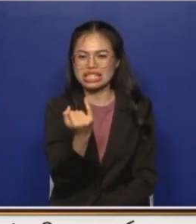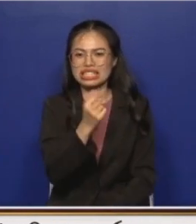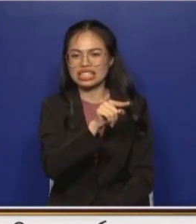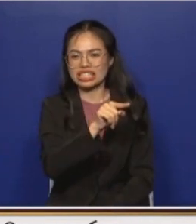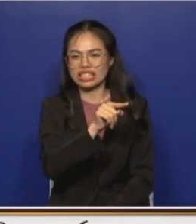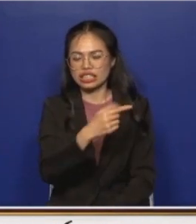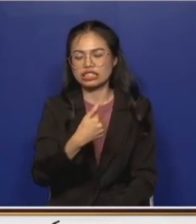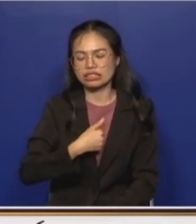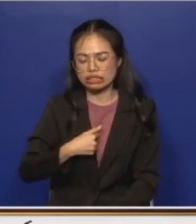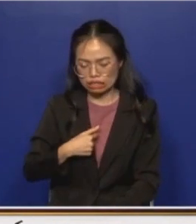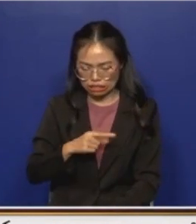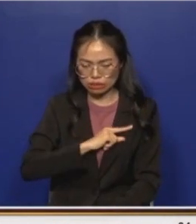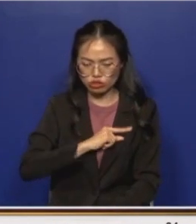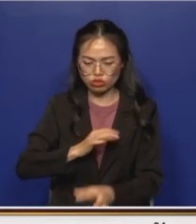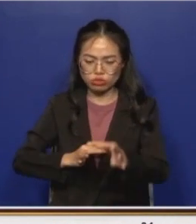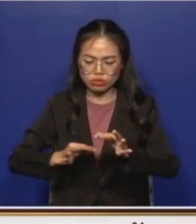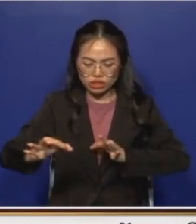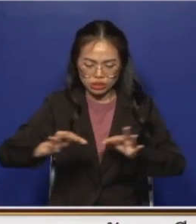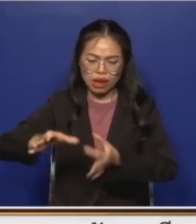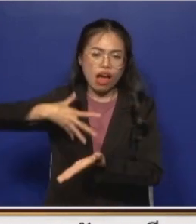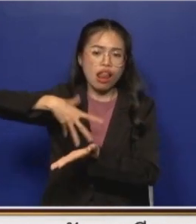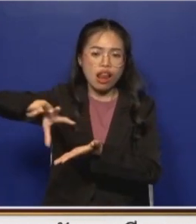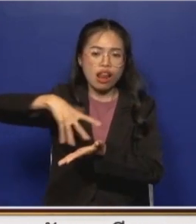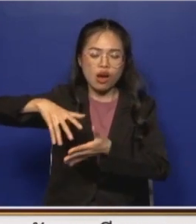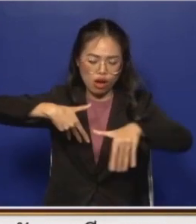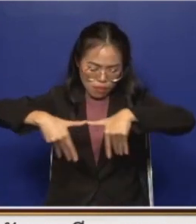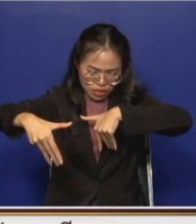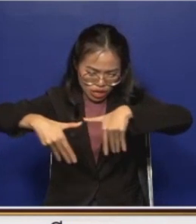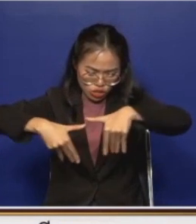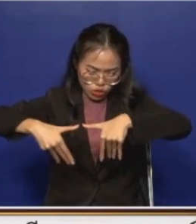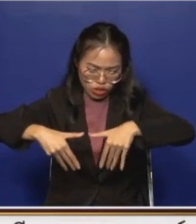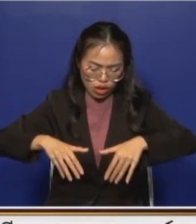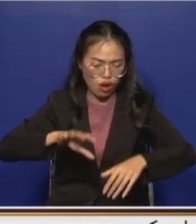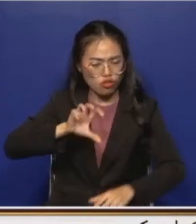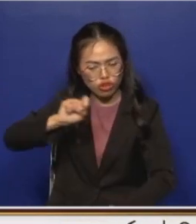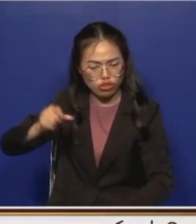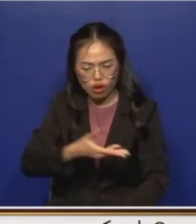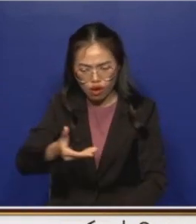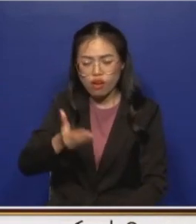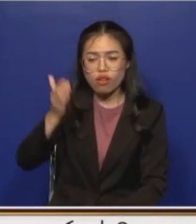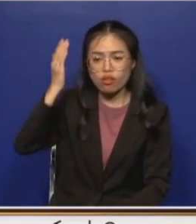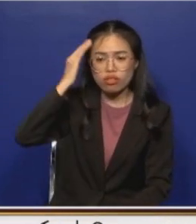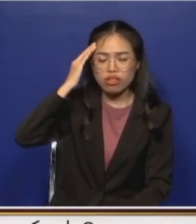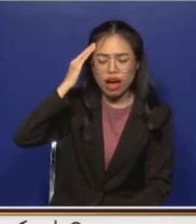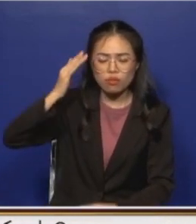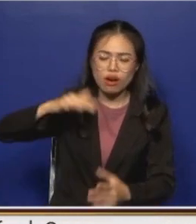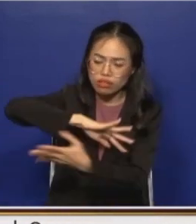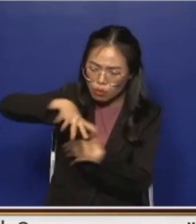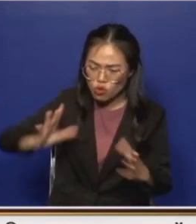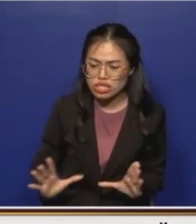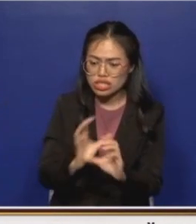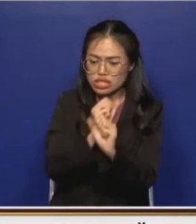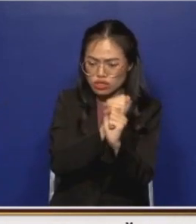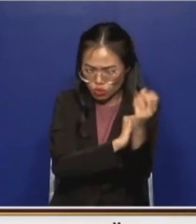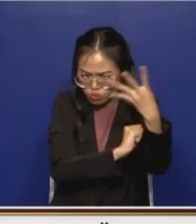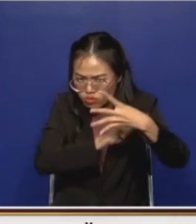ประชาชนไทยและพี่น้องในรัฐสภาทราบว่าทั้งหมดที่สรุปมา4ข้อกล่าวหาเนี่ยเ